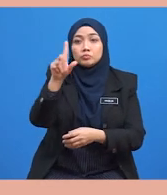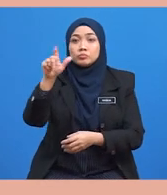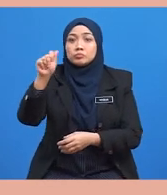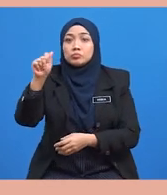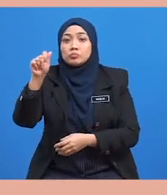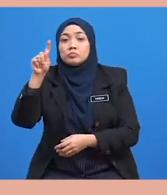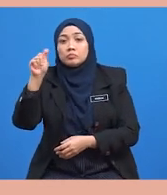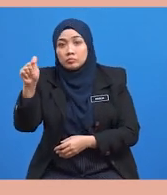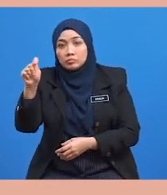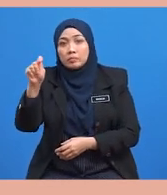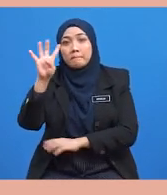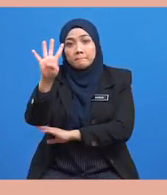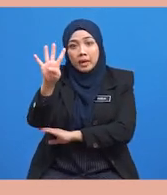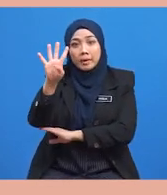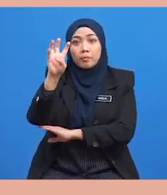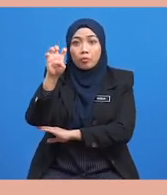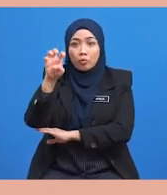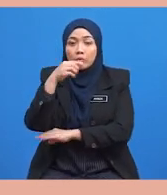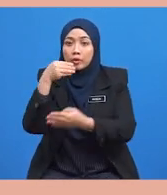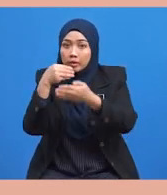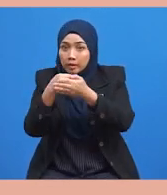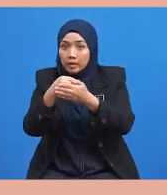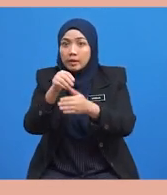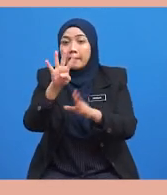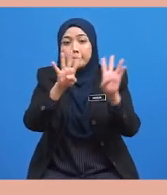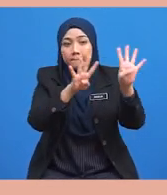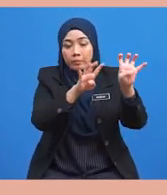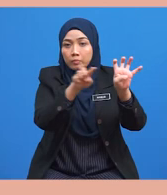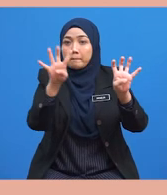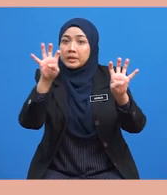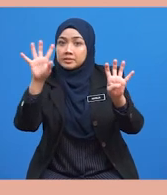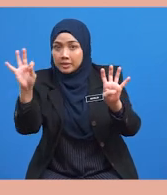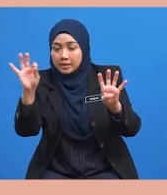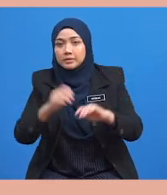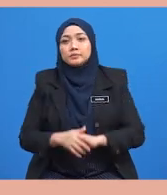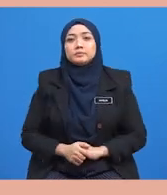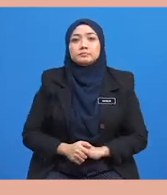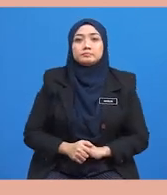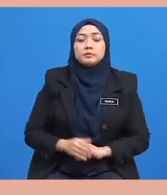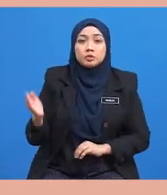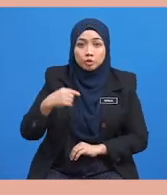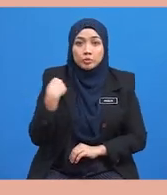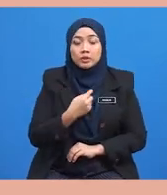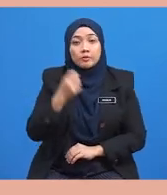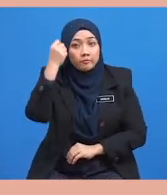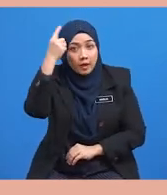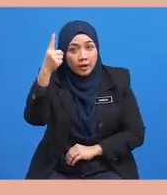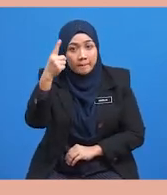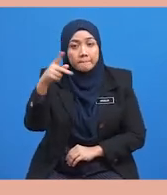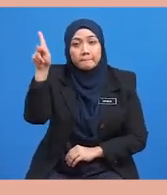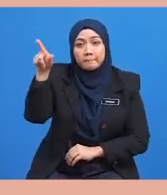hingga 49. Seterusnya, mari kita sama-sama memahami plot